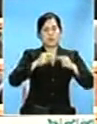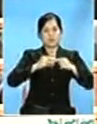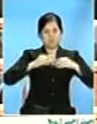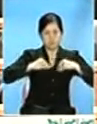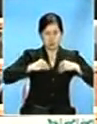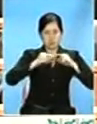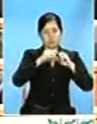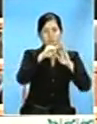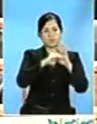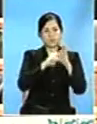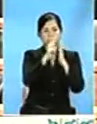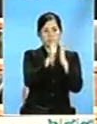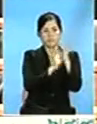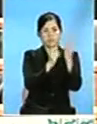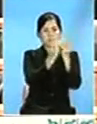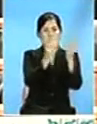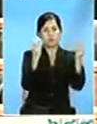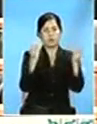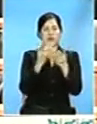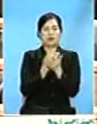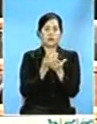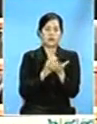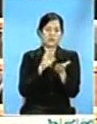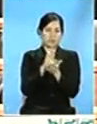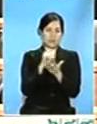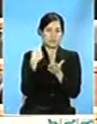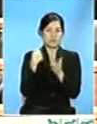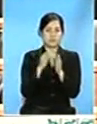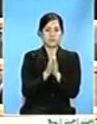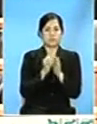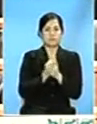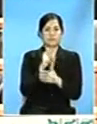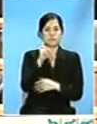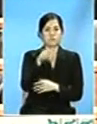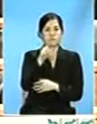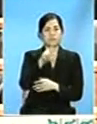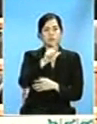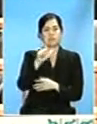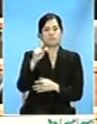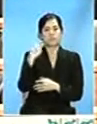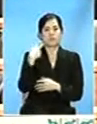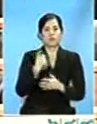นูญด้วยเม็ดเงินงบประมาณจำนวนหลายพันล้านนะครับที่ลงไปในขณ